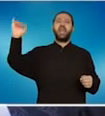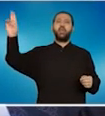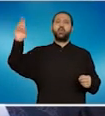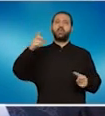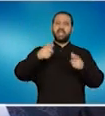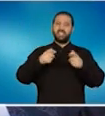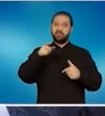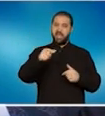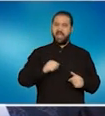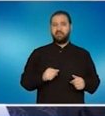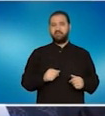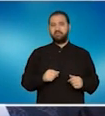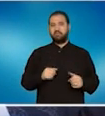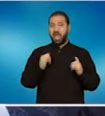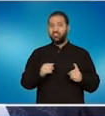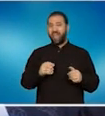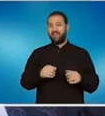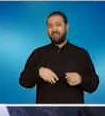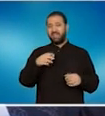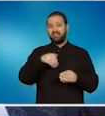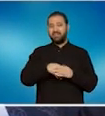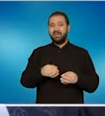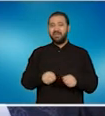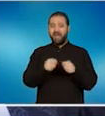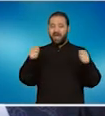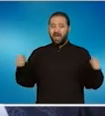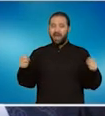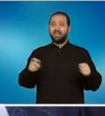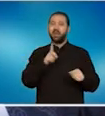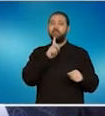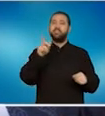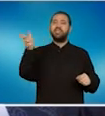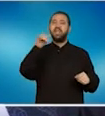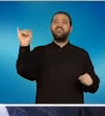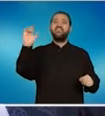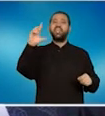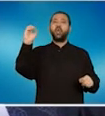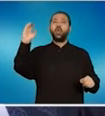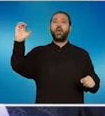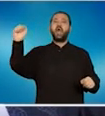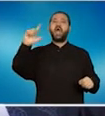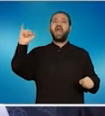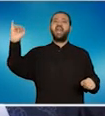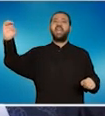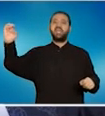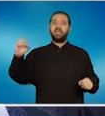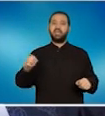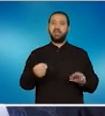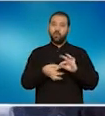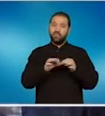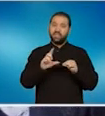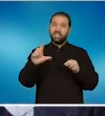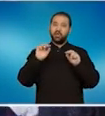singur preot o mai făcea, părintele Stăniloae. Dânsul traducea și cumva predicile părintelui Galeriu trebuie înțelese și ca